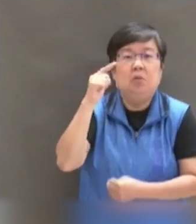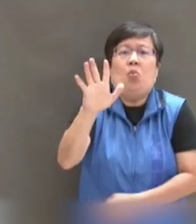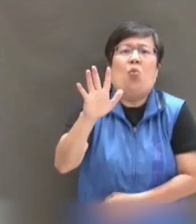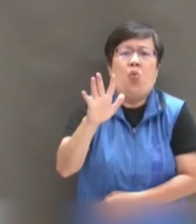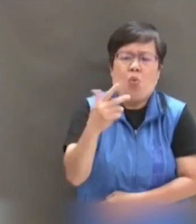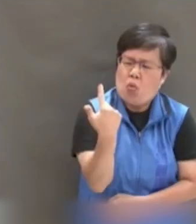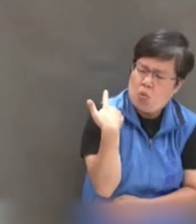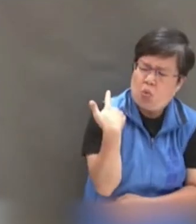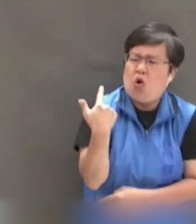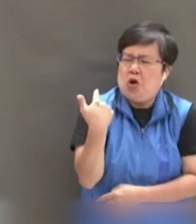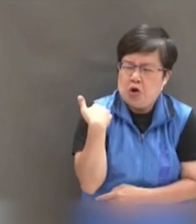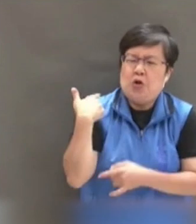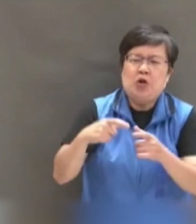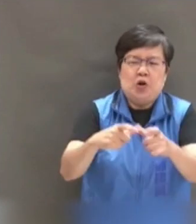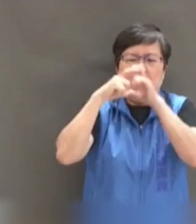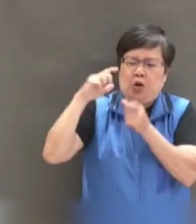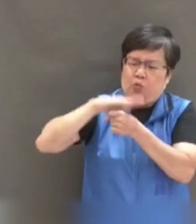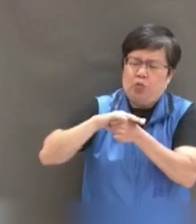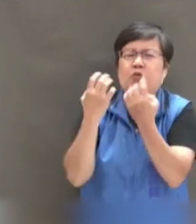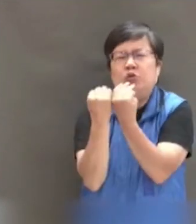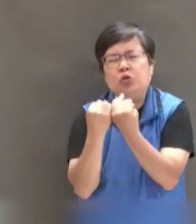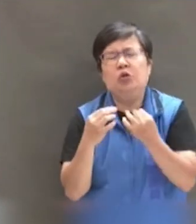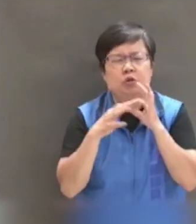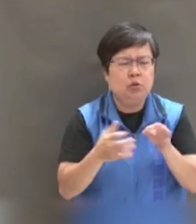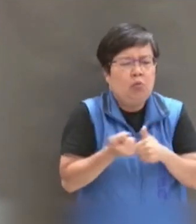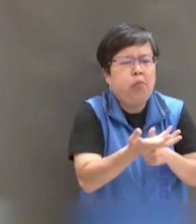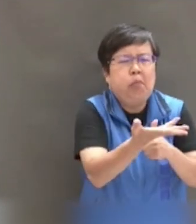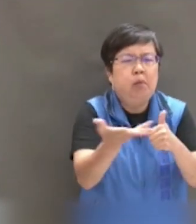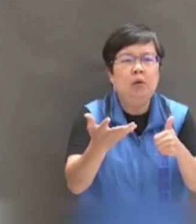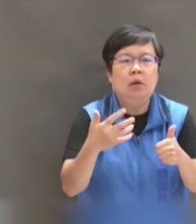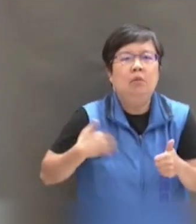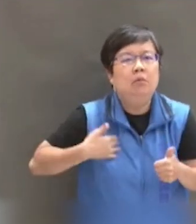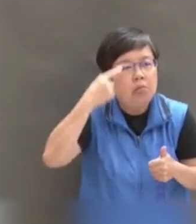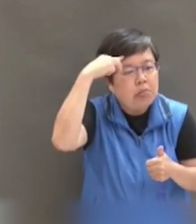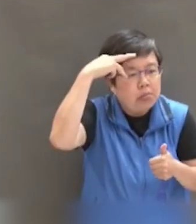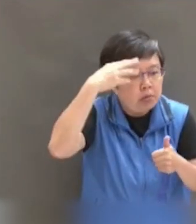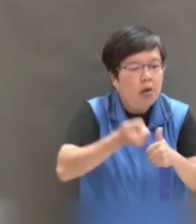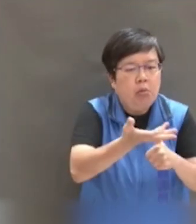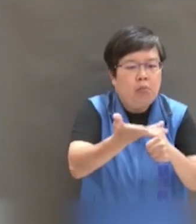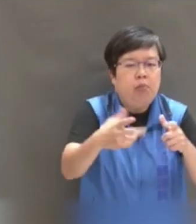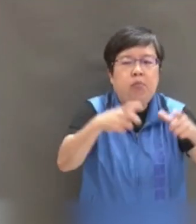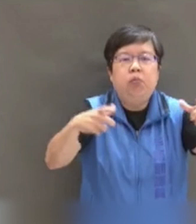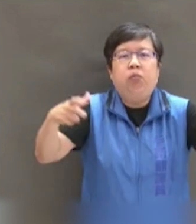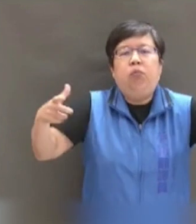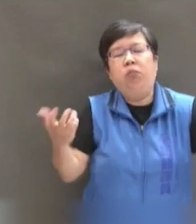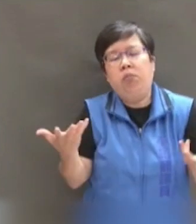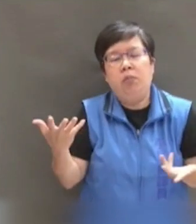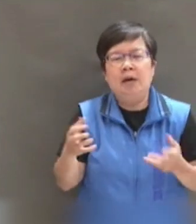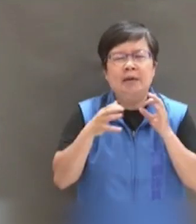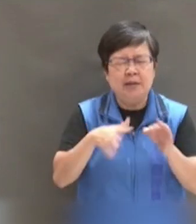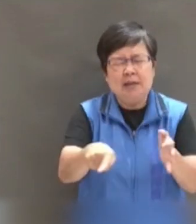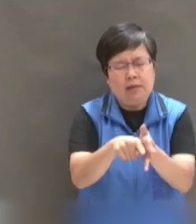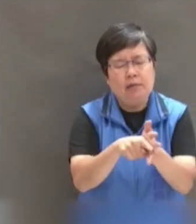况出现，所以在这种状况出现，这个传播链不晓得传多久，传到其他地区去，其实这也就是我们当时